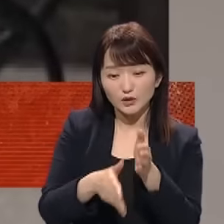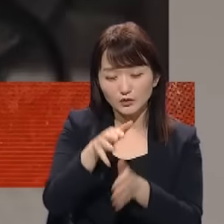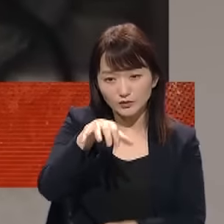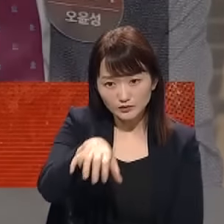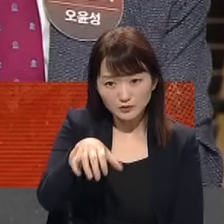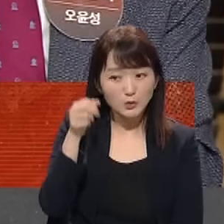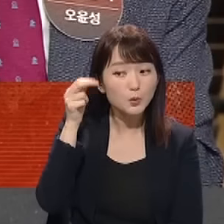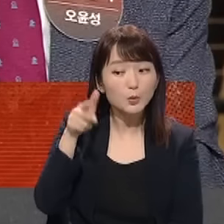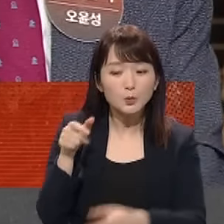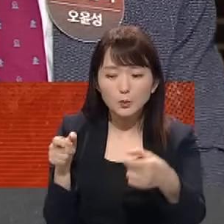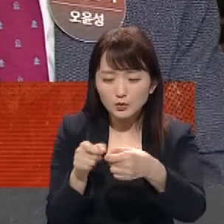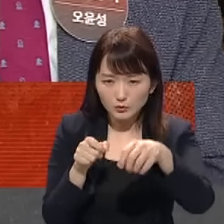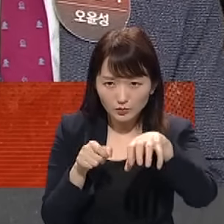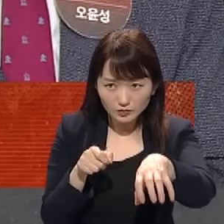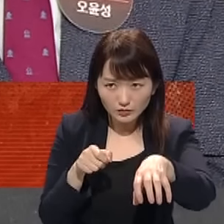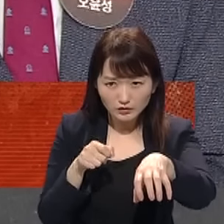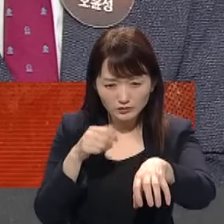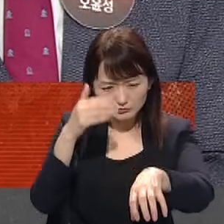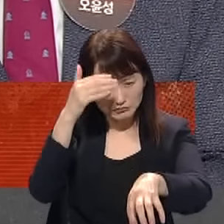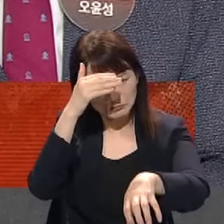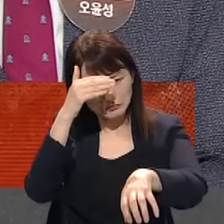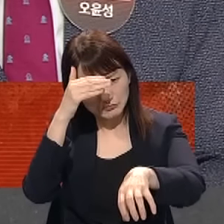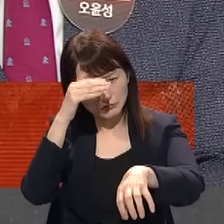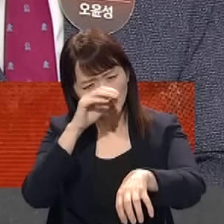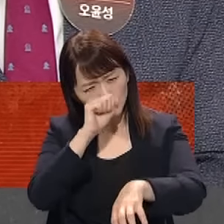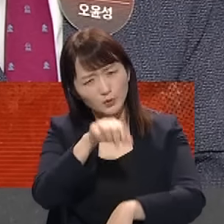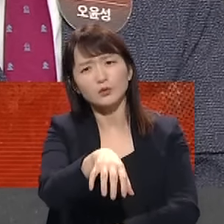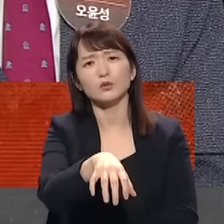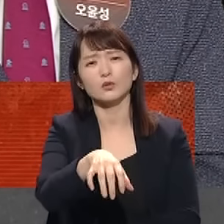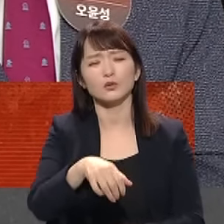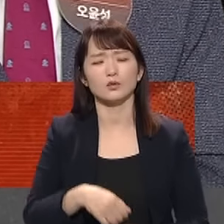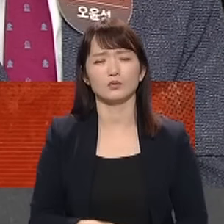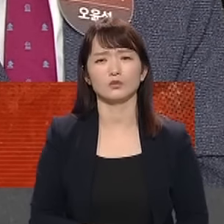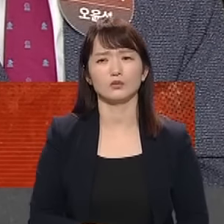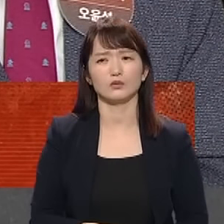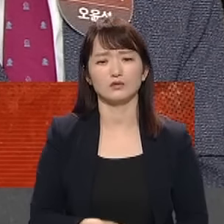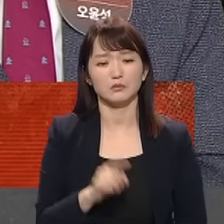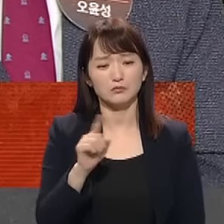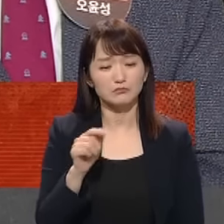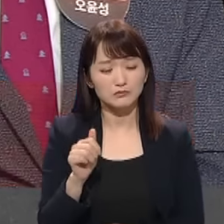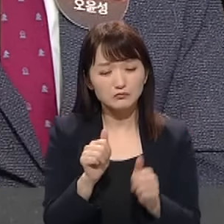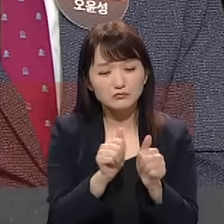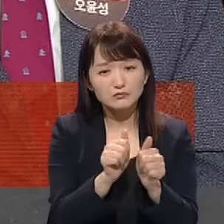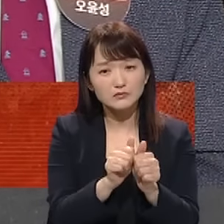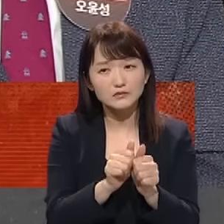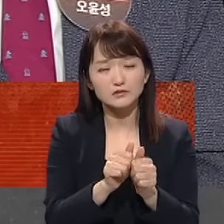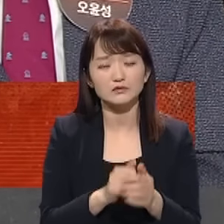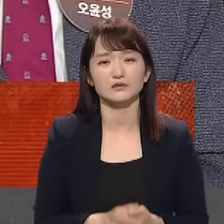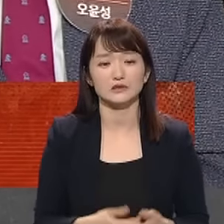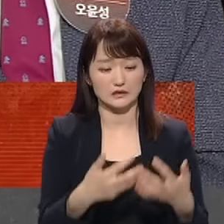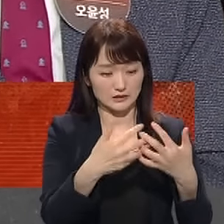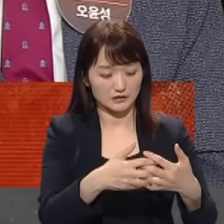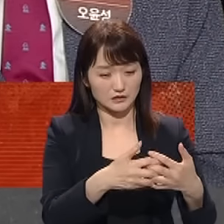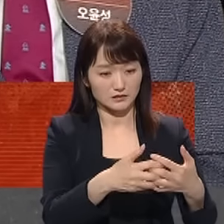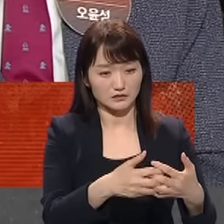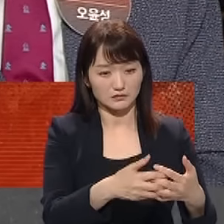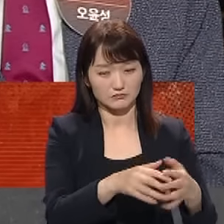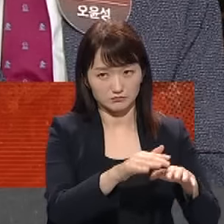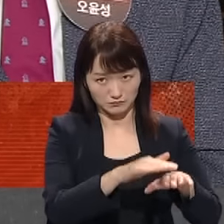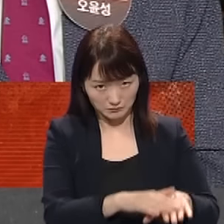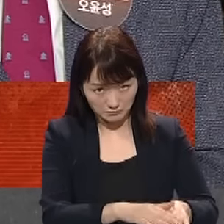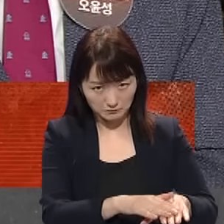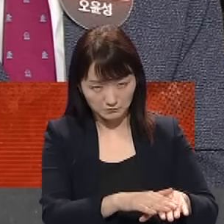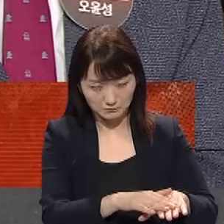보이는 상당히 그 전망이 좋은 그 전망대 쉼터 앞에서 한 남성이 음악 장비를 저기다가 설치를